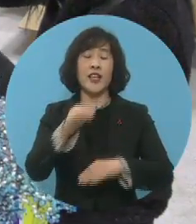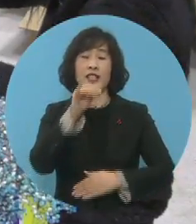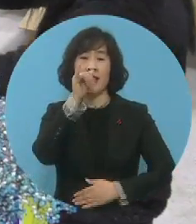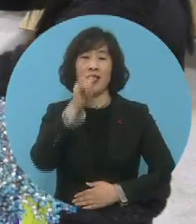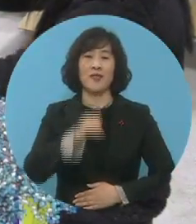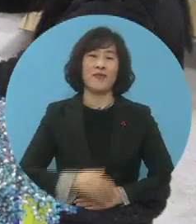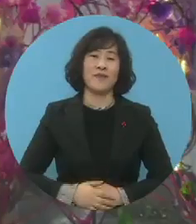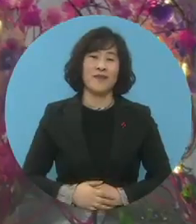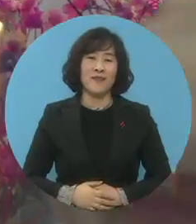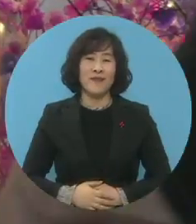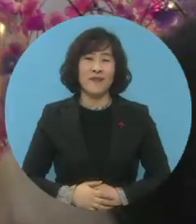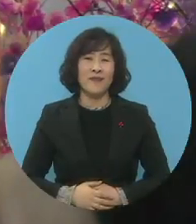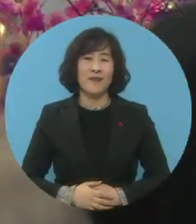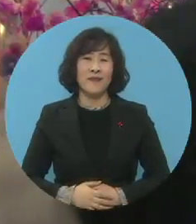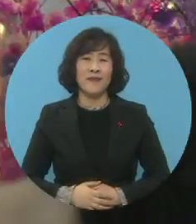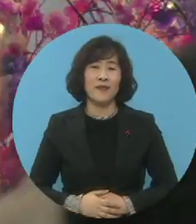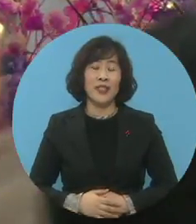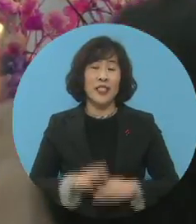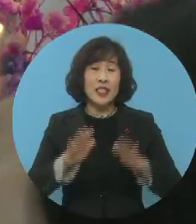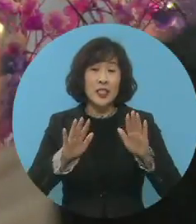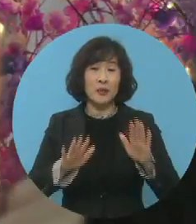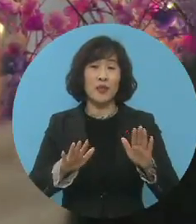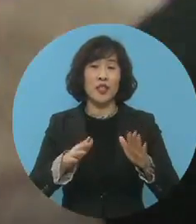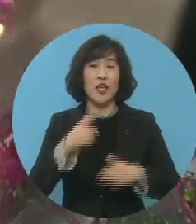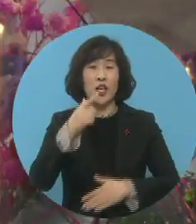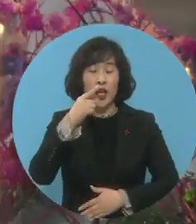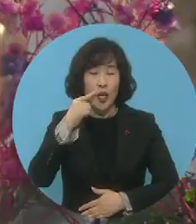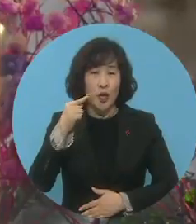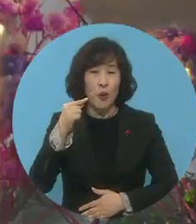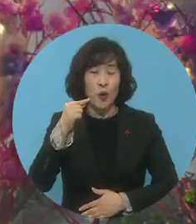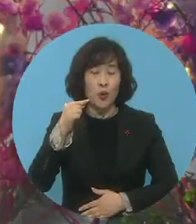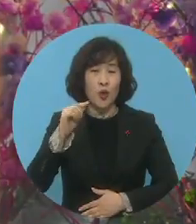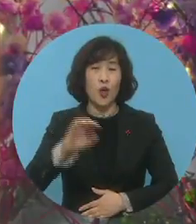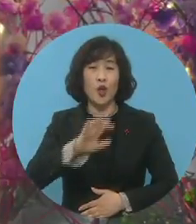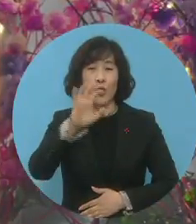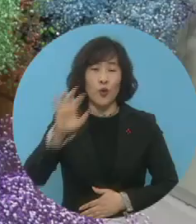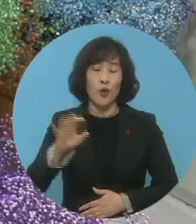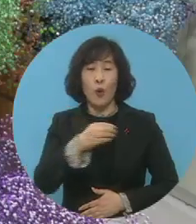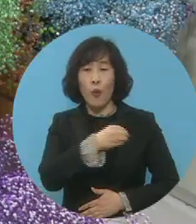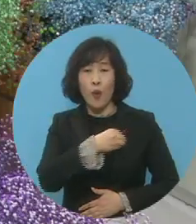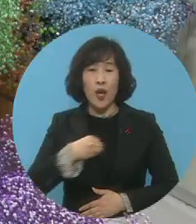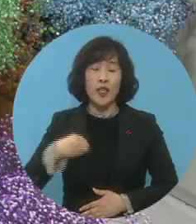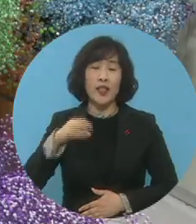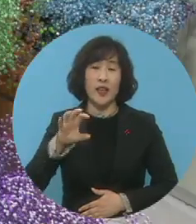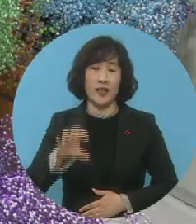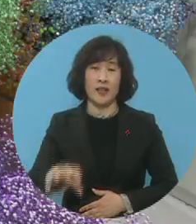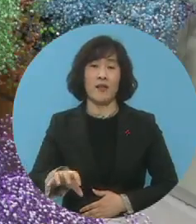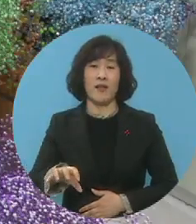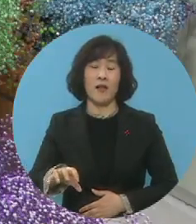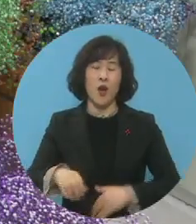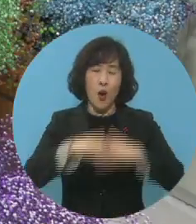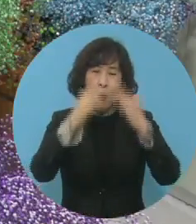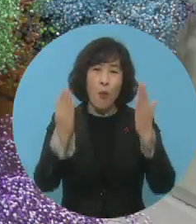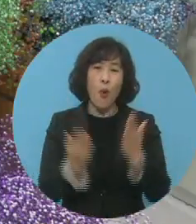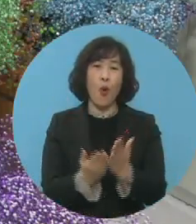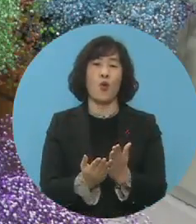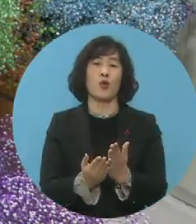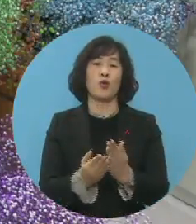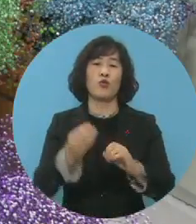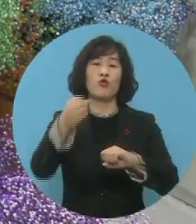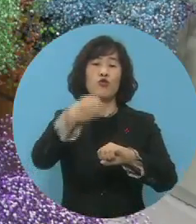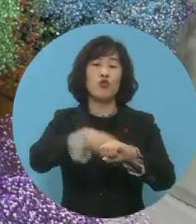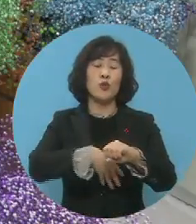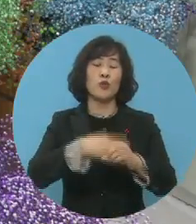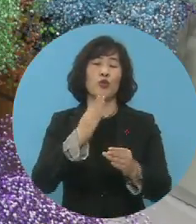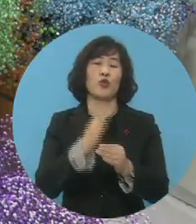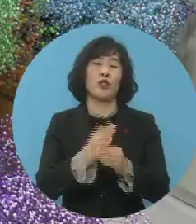만들어 일본, 유럽 등 해외 시장 개척에 나설 계획입니다. 지금 현재는 일본이라든지 유럽,